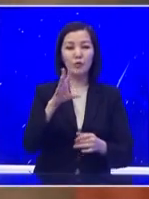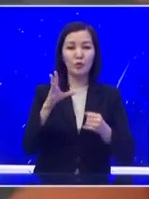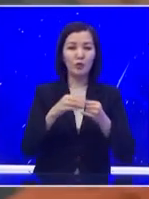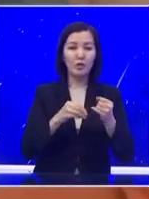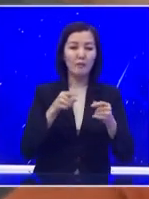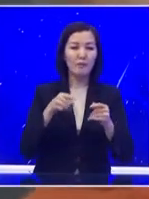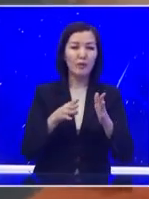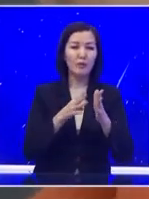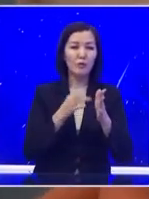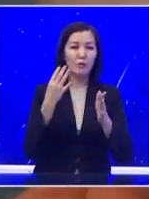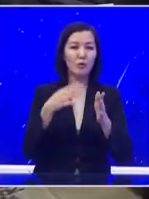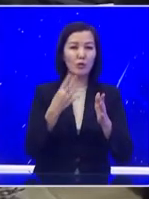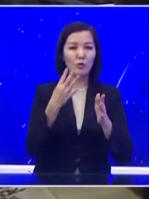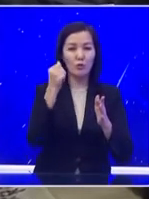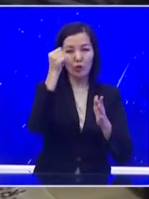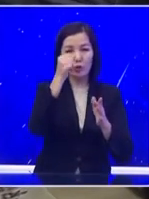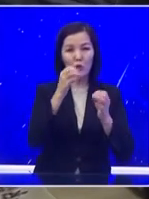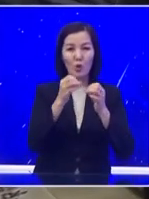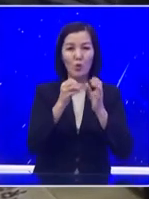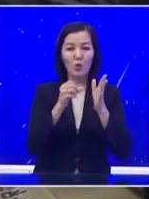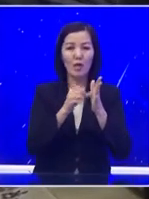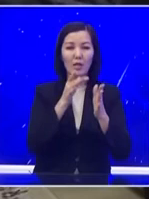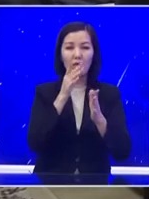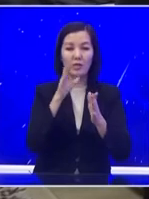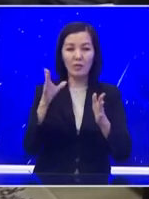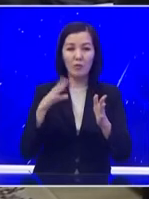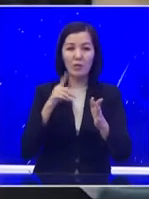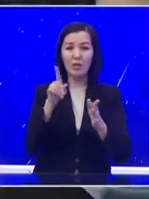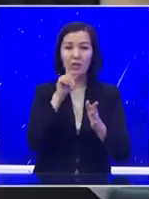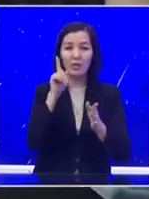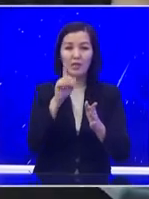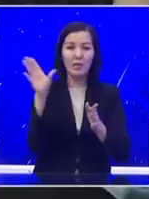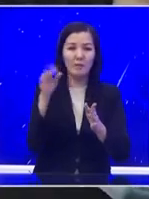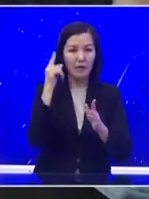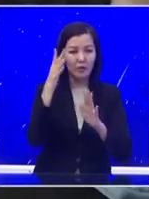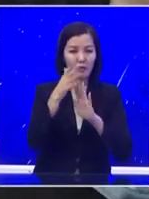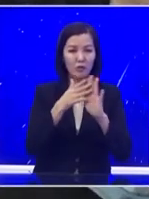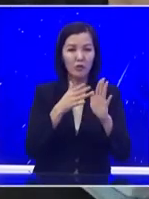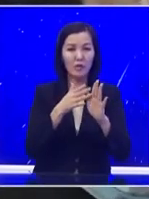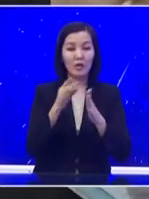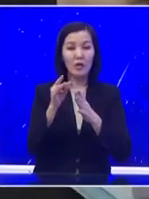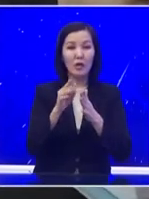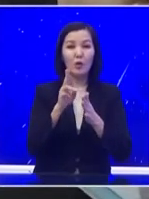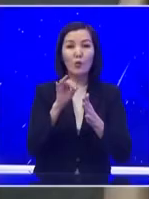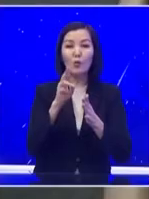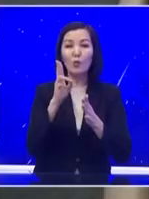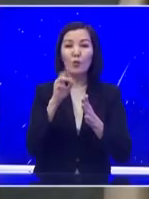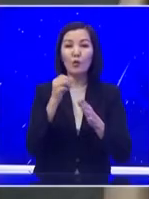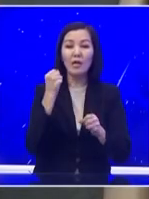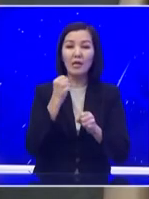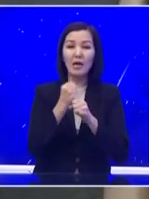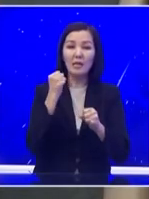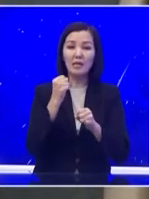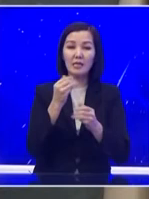Сонау 1944 жылы ол 16 жаста болатын. Жас өспірім болса да барлығын түсінетін. Алайда күрт халқына көрсетілген қатыгездік